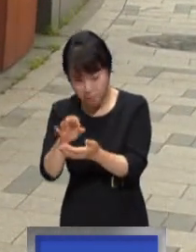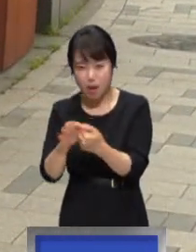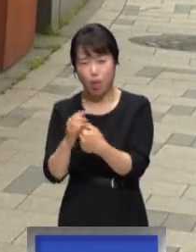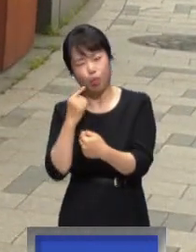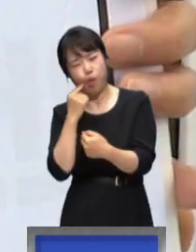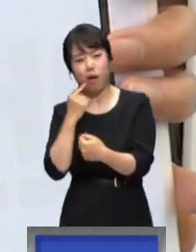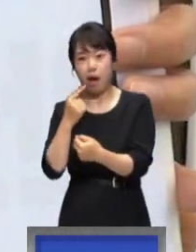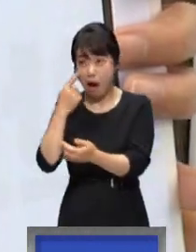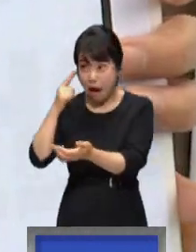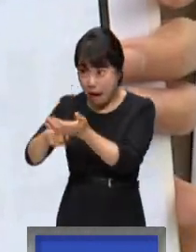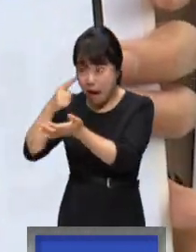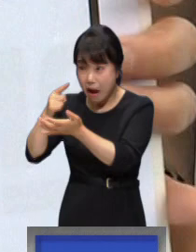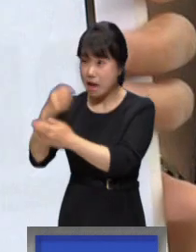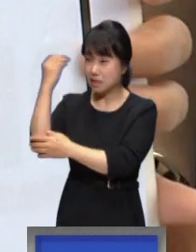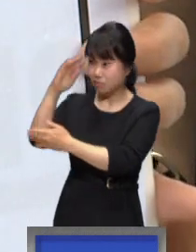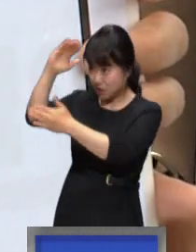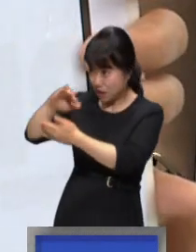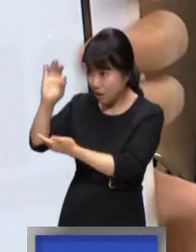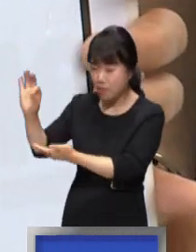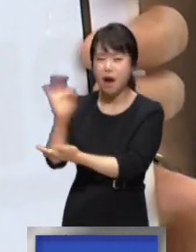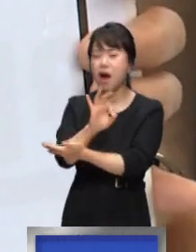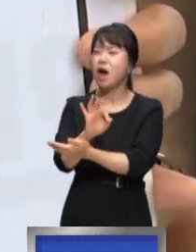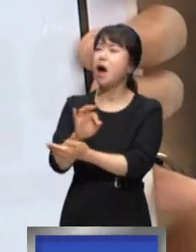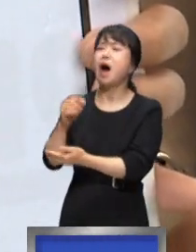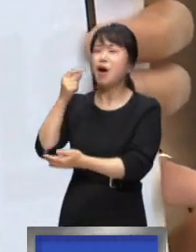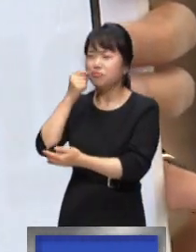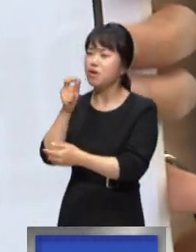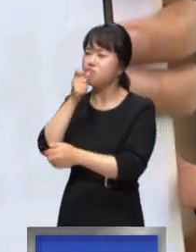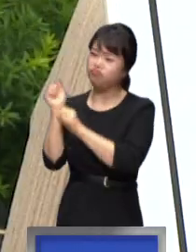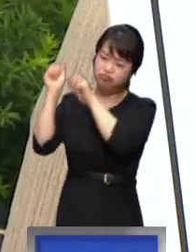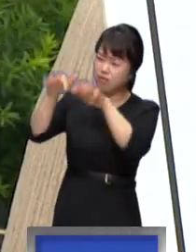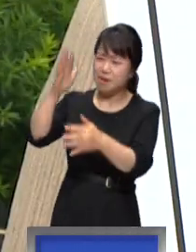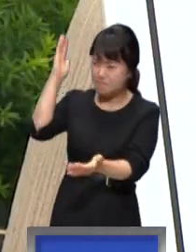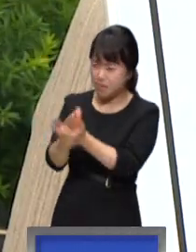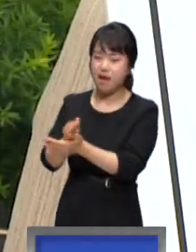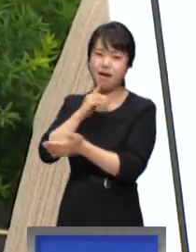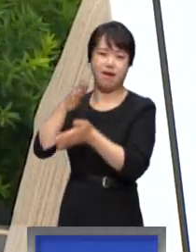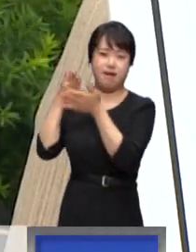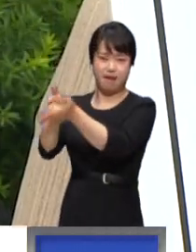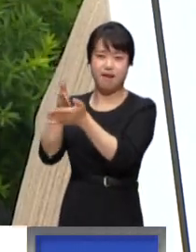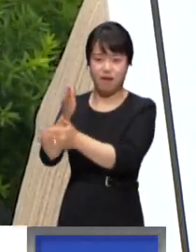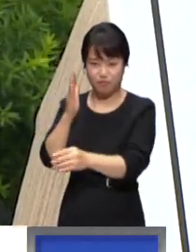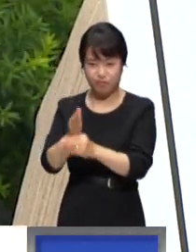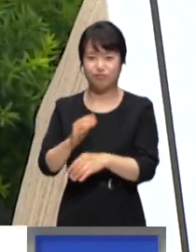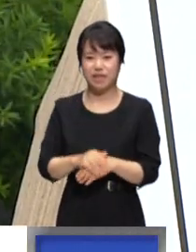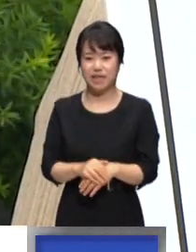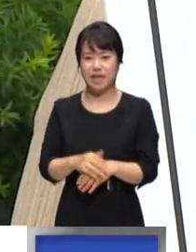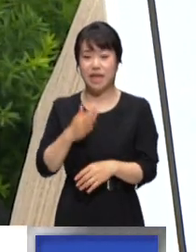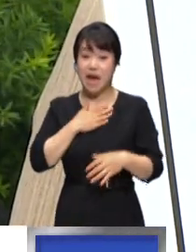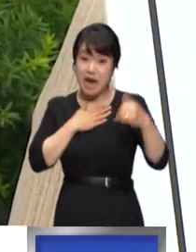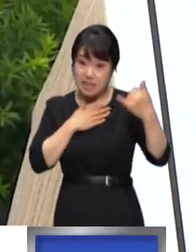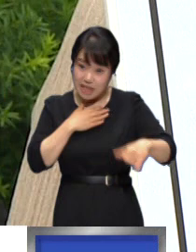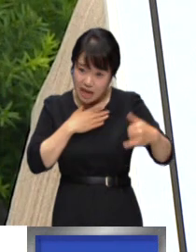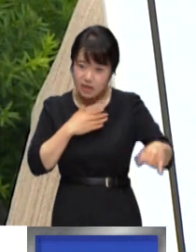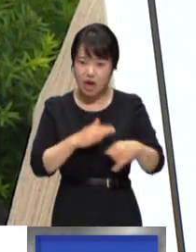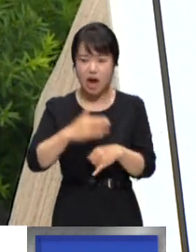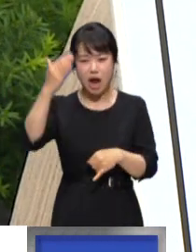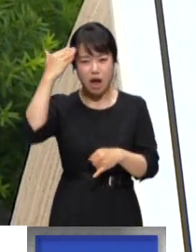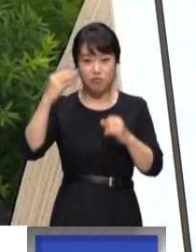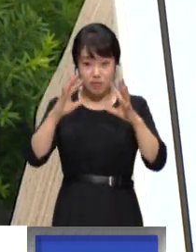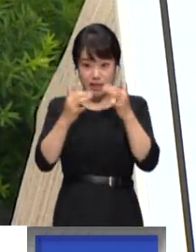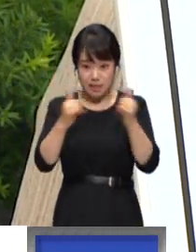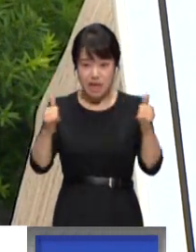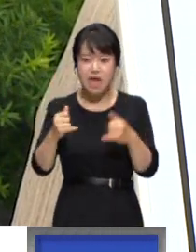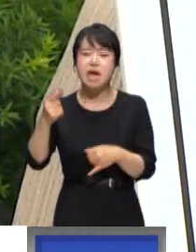일본 보도 등을 인용하며 방류 계획 철회를 촉구했습니다. 우리 자녀들에게 대한민국